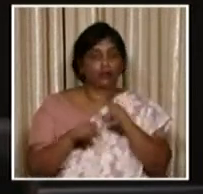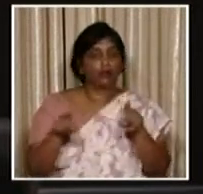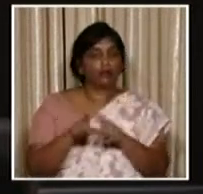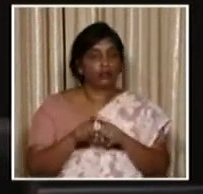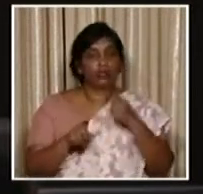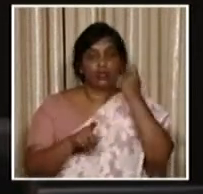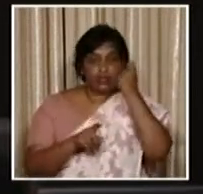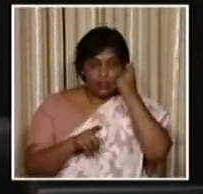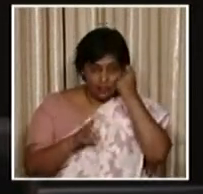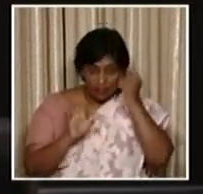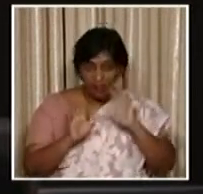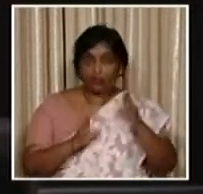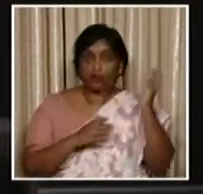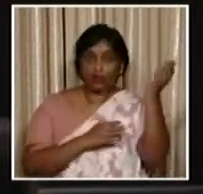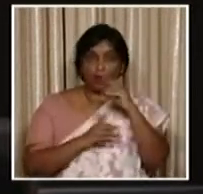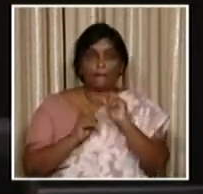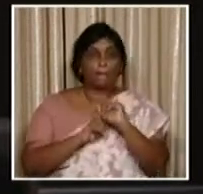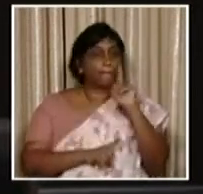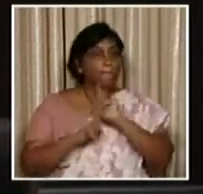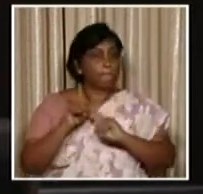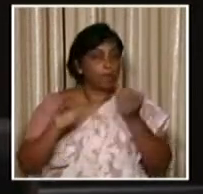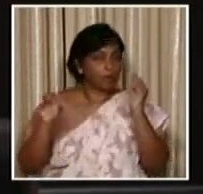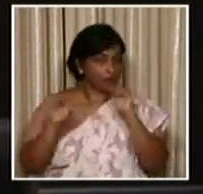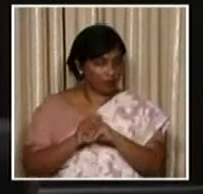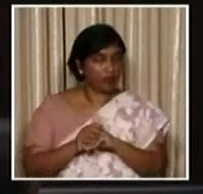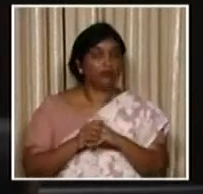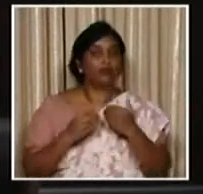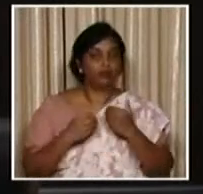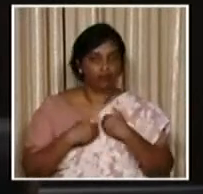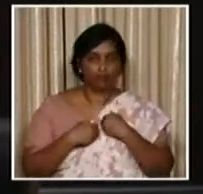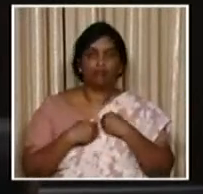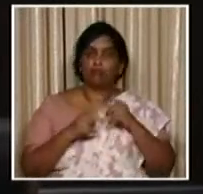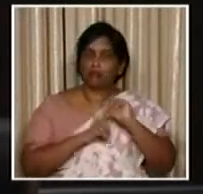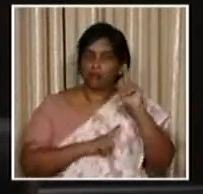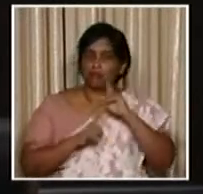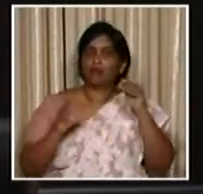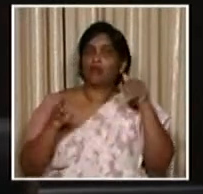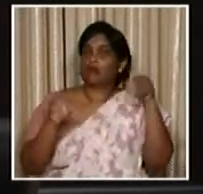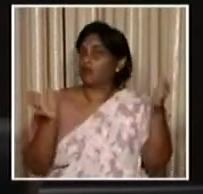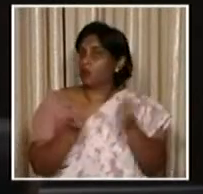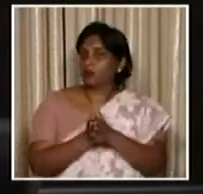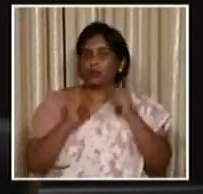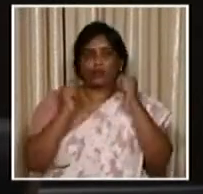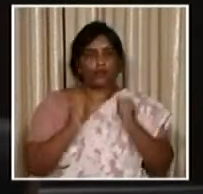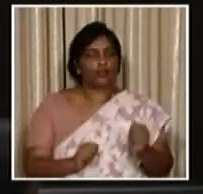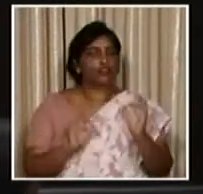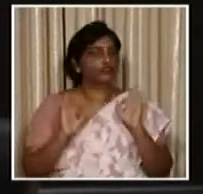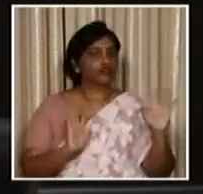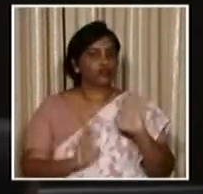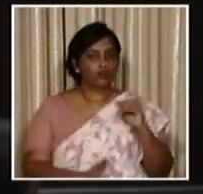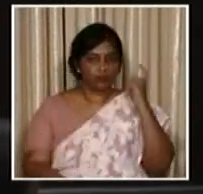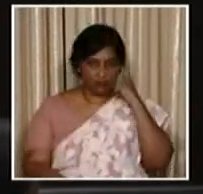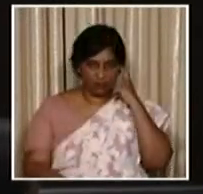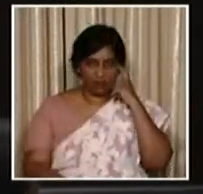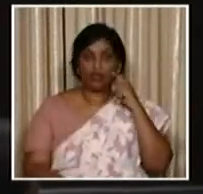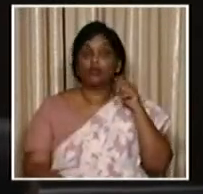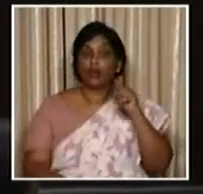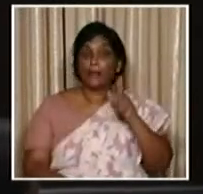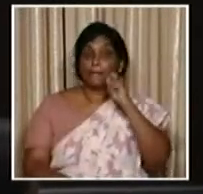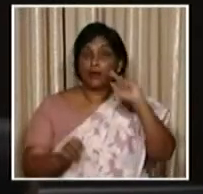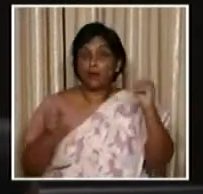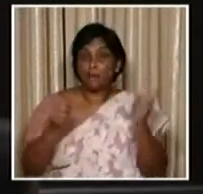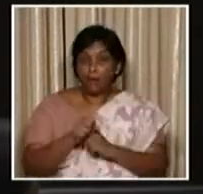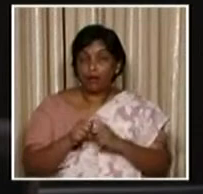වගේ සිතුවිල්ලක් තියෙන කවුරු හරි පාර්ලිමේන්තුවට එනවා නම් මං උන් එක්ක මේ පාර්ලිමේන්තුවේ වාඩි වෙන්න සූදානම් නැහැ මතක තියාගන්න මිනිස්සු